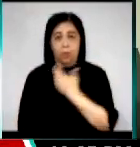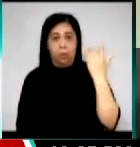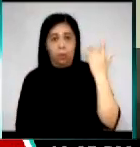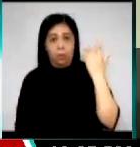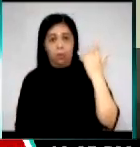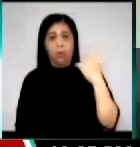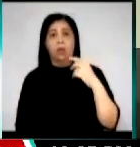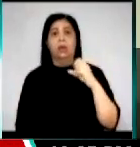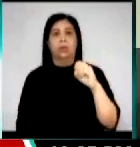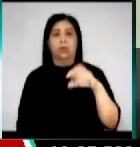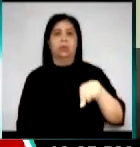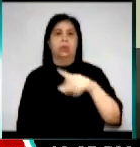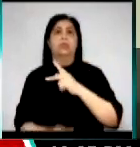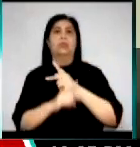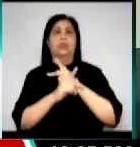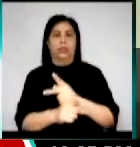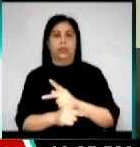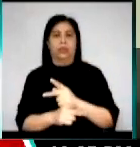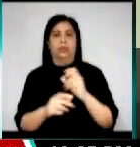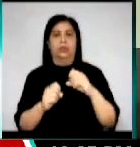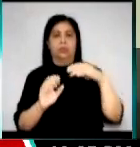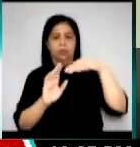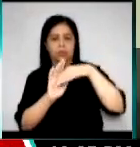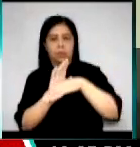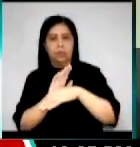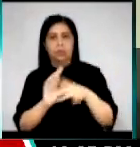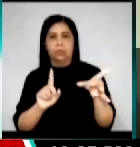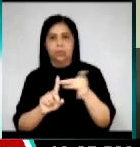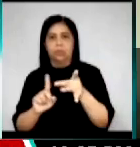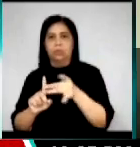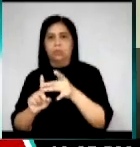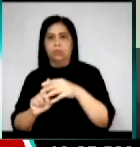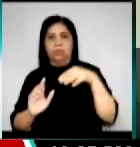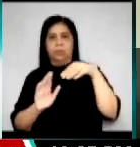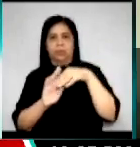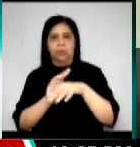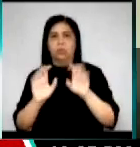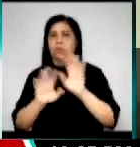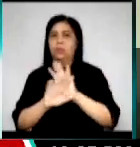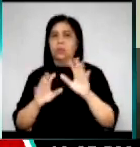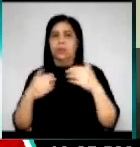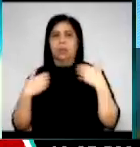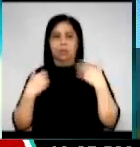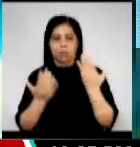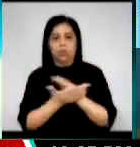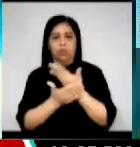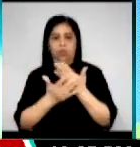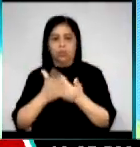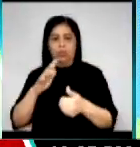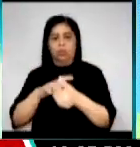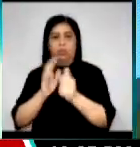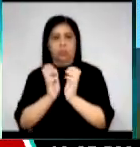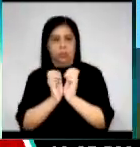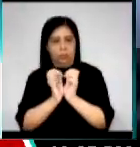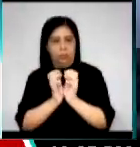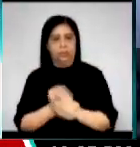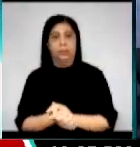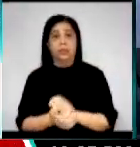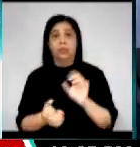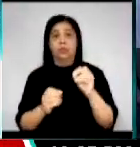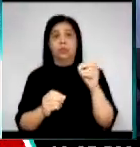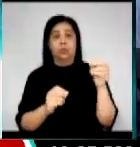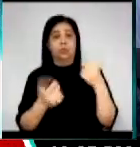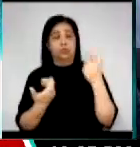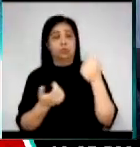maprotektahan sila, para bumaba yung kaso at para hindi na magkaroon ng mga bagong variants pa. Para kumbinsihin ang publiko